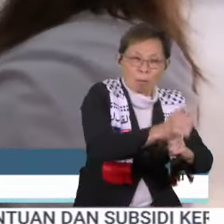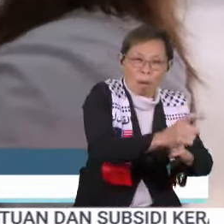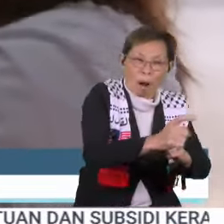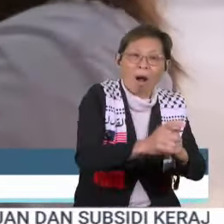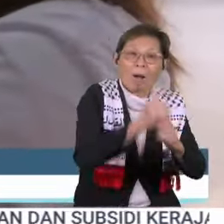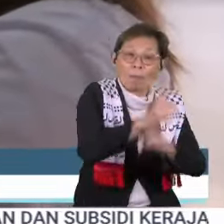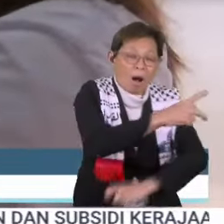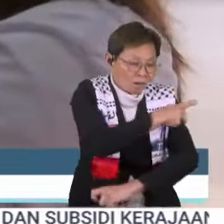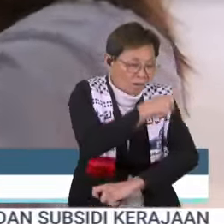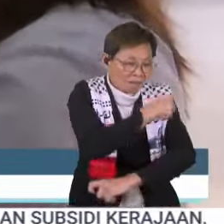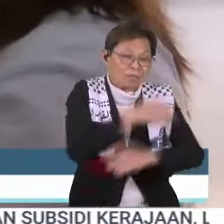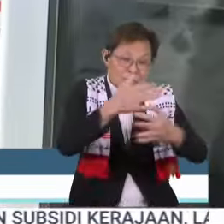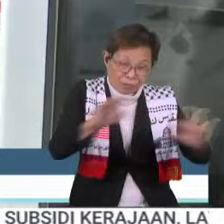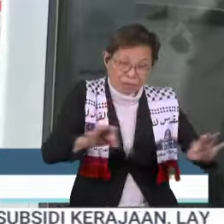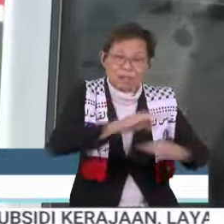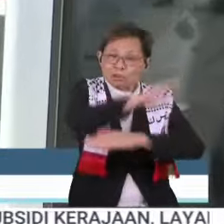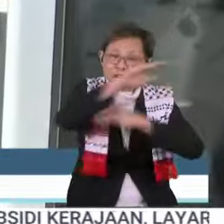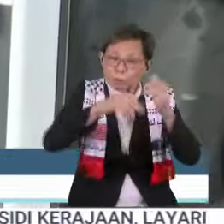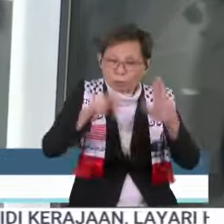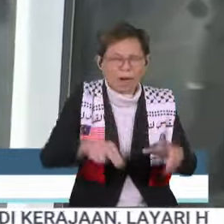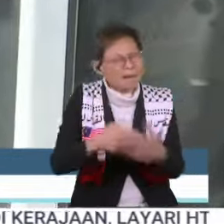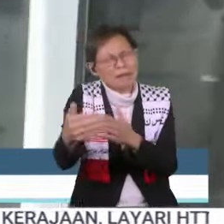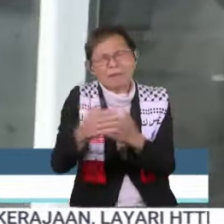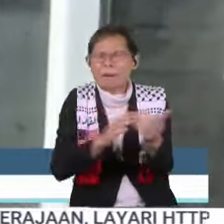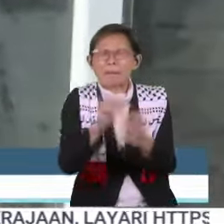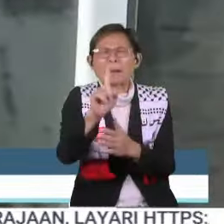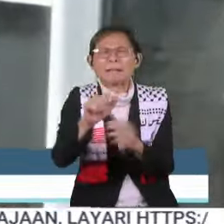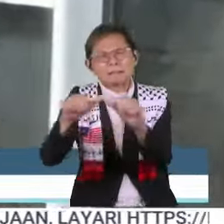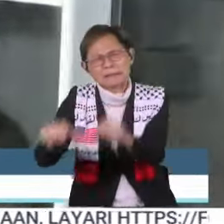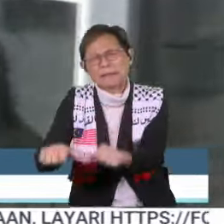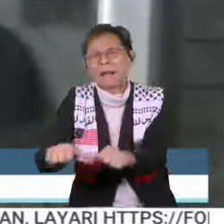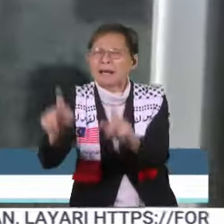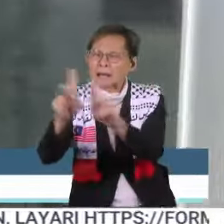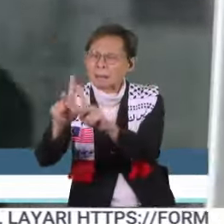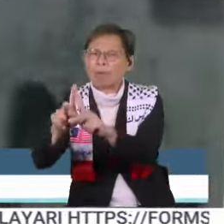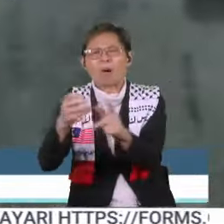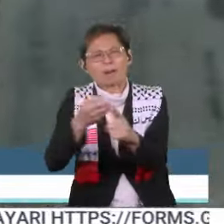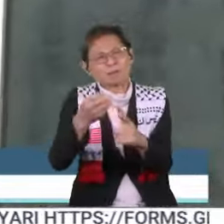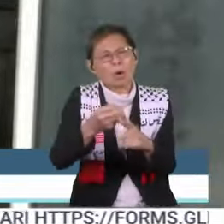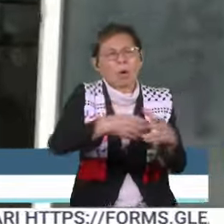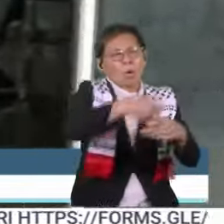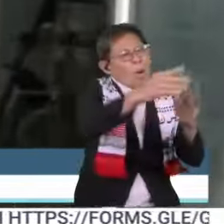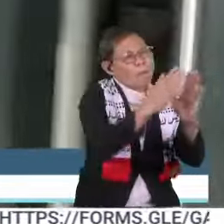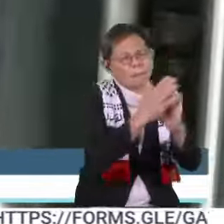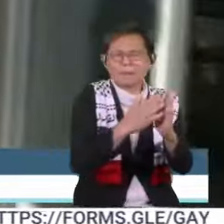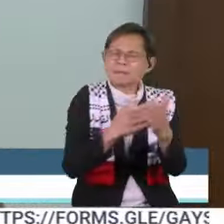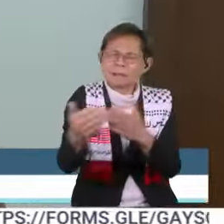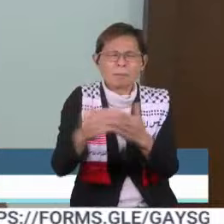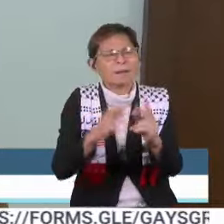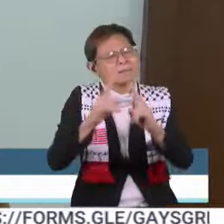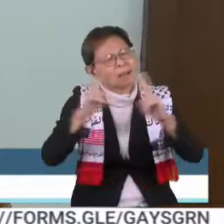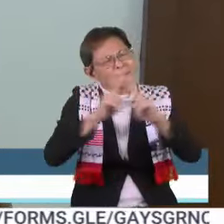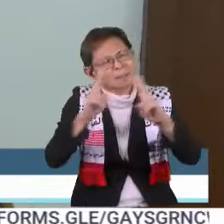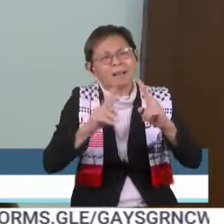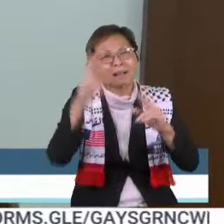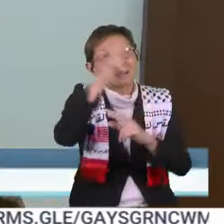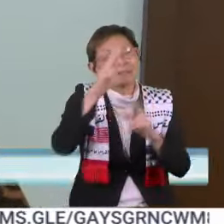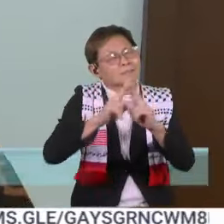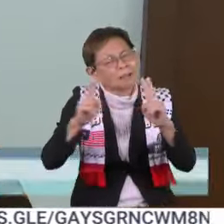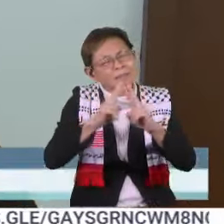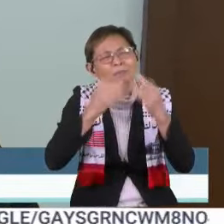itu kepada semua rakyat tanpa mengira di mana mereka berada sangat dihargai. Ini program